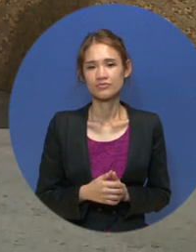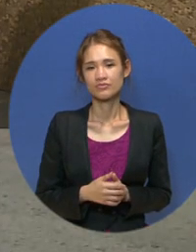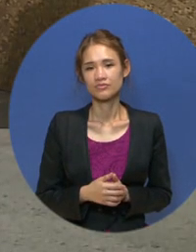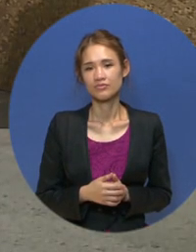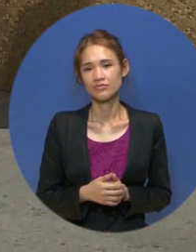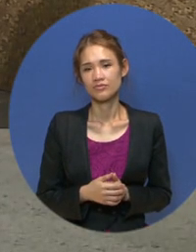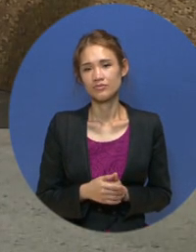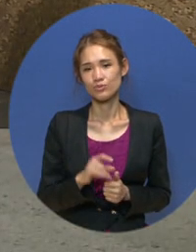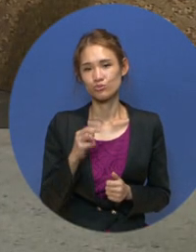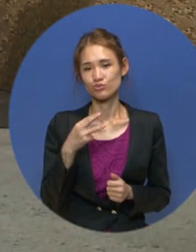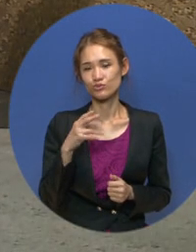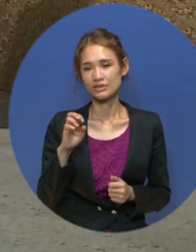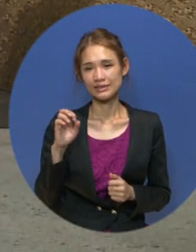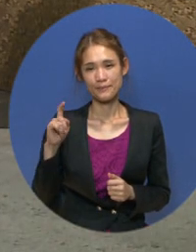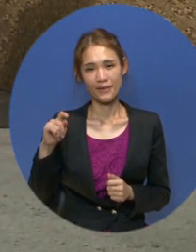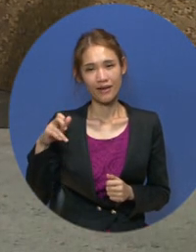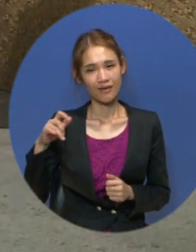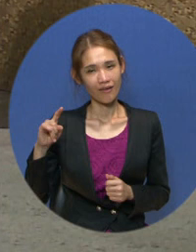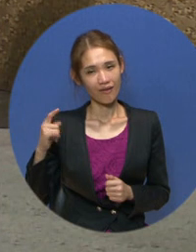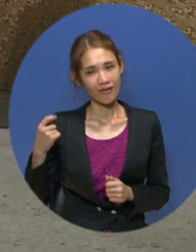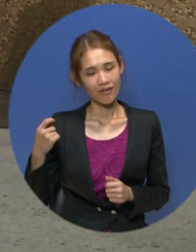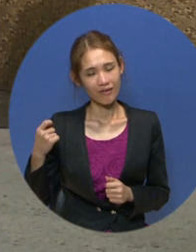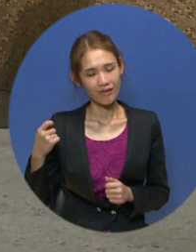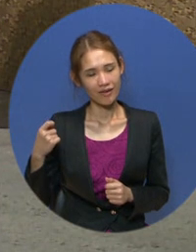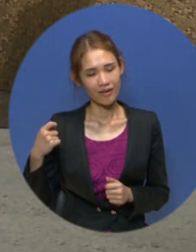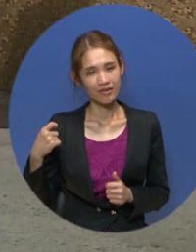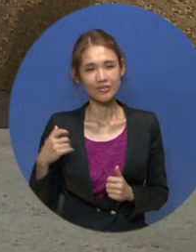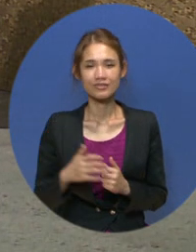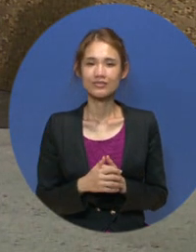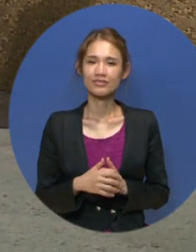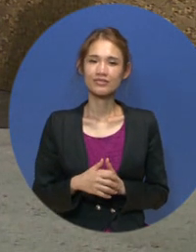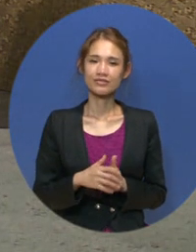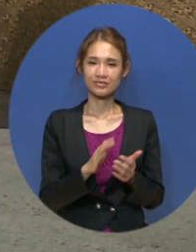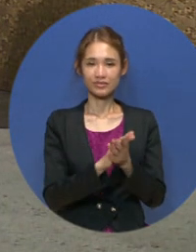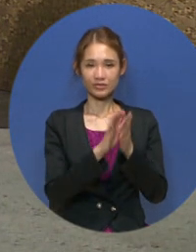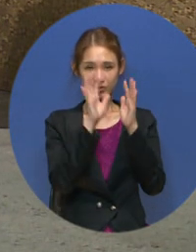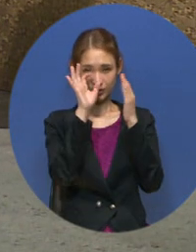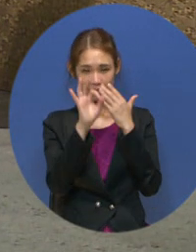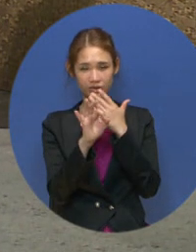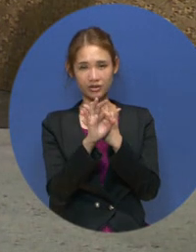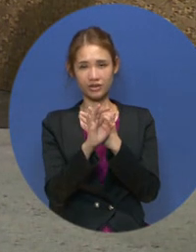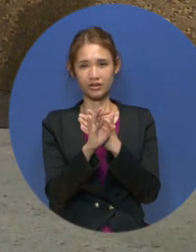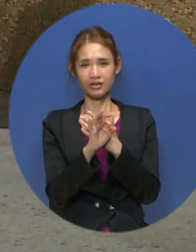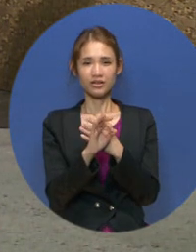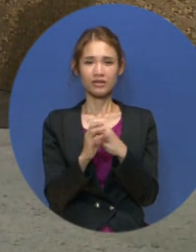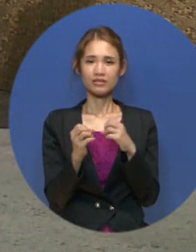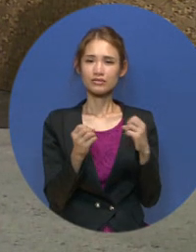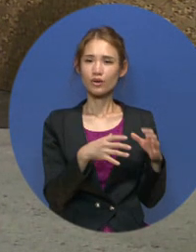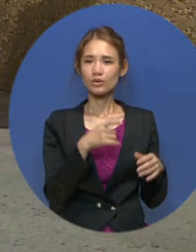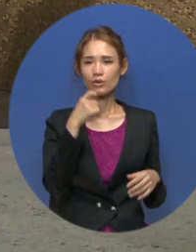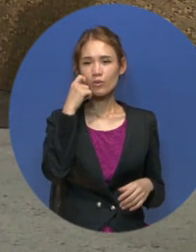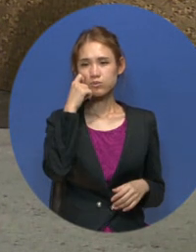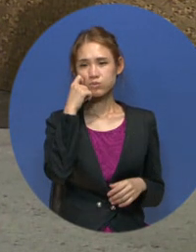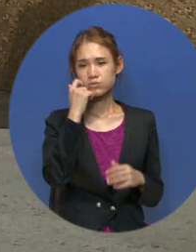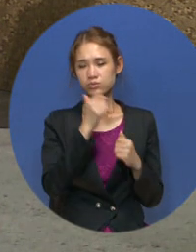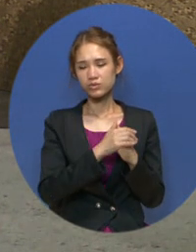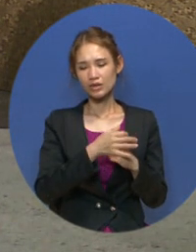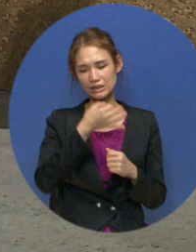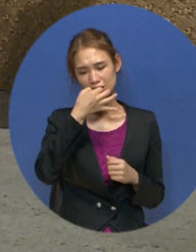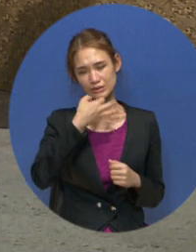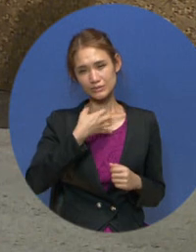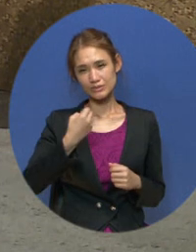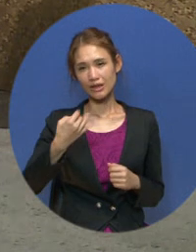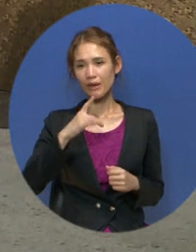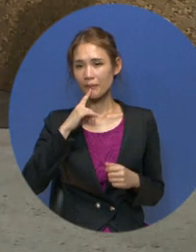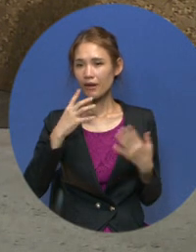무슨 플리마켓 같은 걸 열어야 되나 하면서 혼자 친구들도 보면은 주변에 이 처리를 못 해가지고 힘들어하는 분들